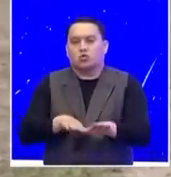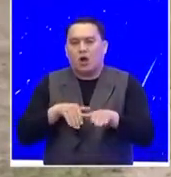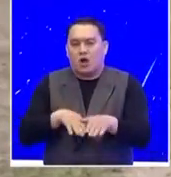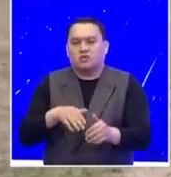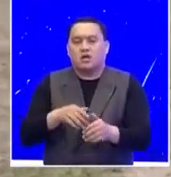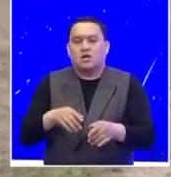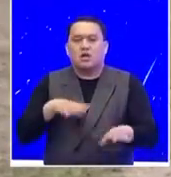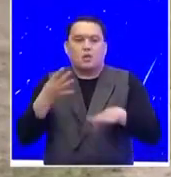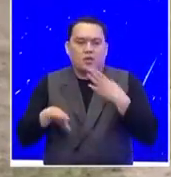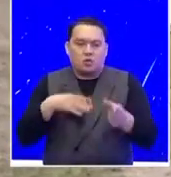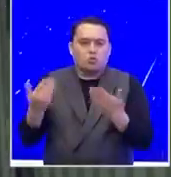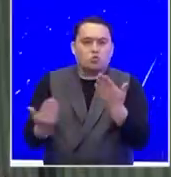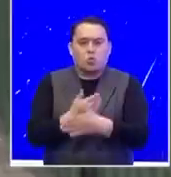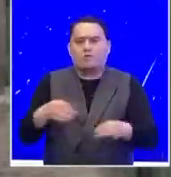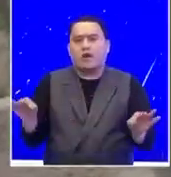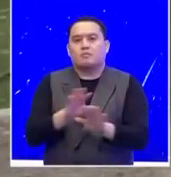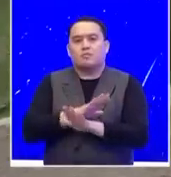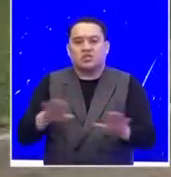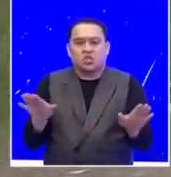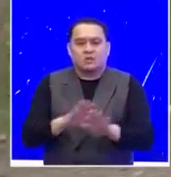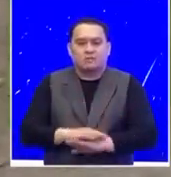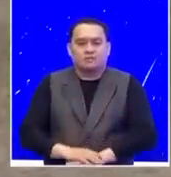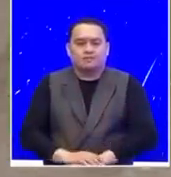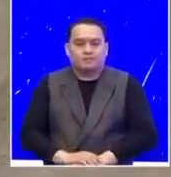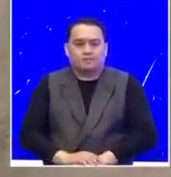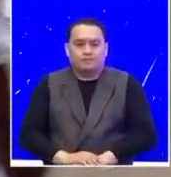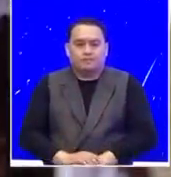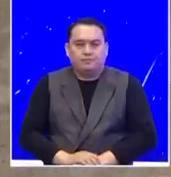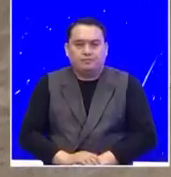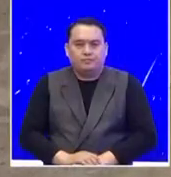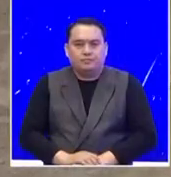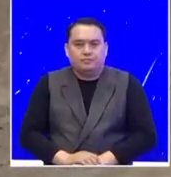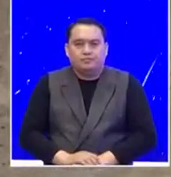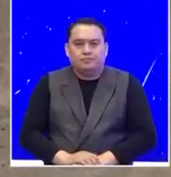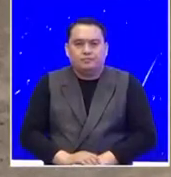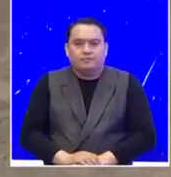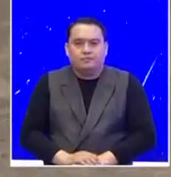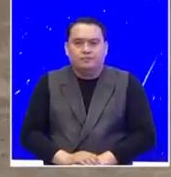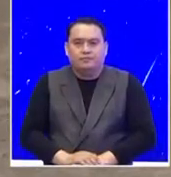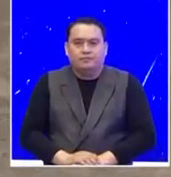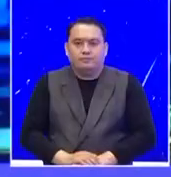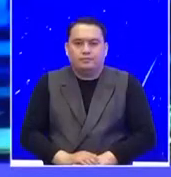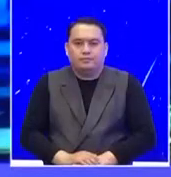ансамбля репетируют и готовят новые репертуар. Евгения Присяжная, Габит Кабдрахманов, телеканал ЖТСУ, Коксузский район.